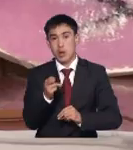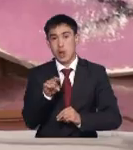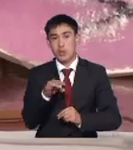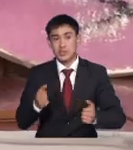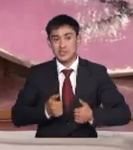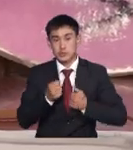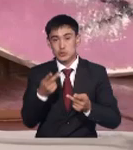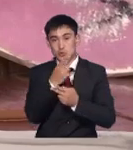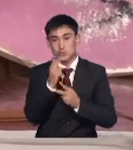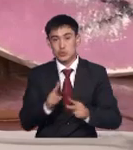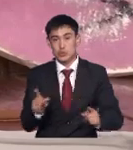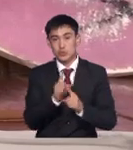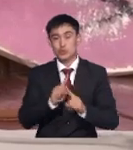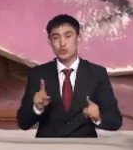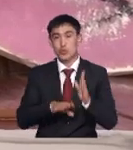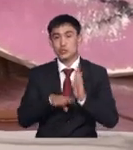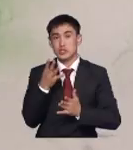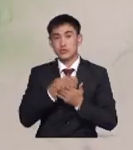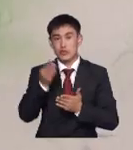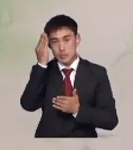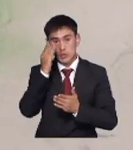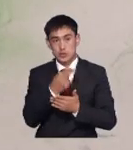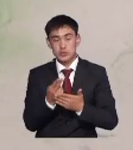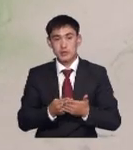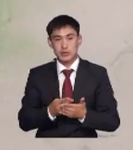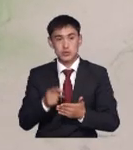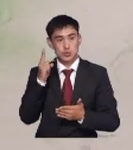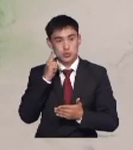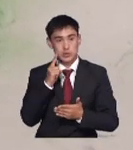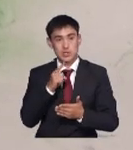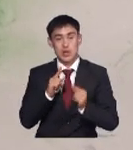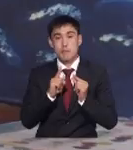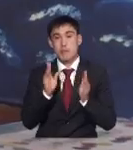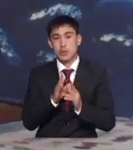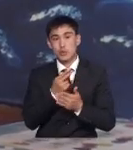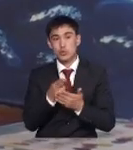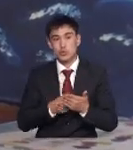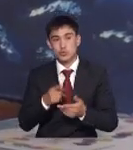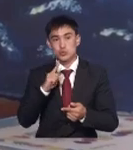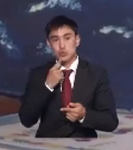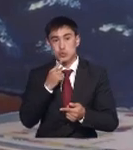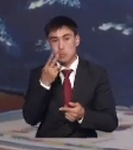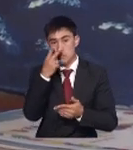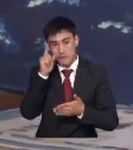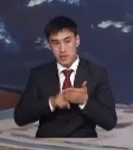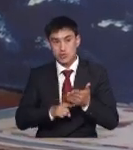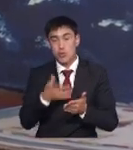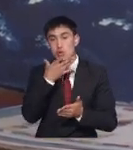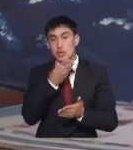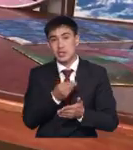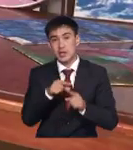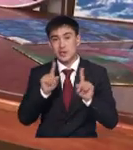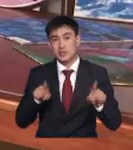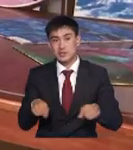стремится к искусству и постоянно совершенствует свои навыки рисования Слушая слова этой маленькой художнице Трудно поверить что все эти удивительные картины